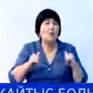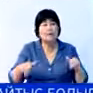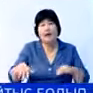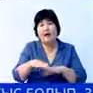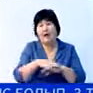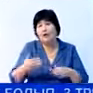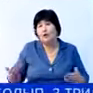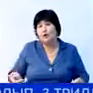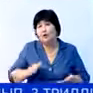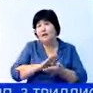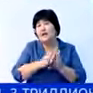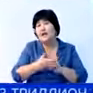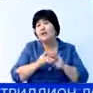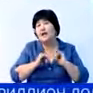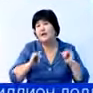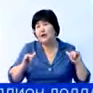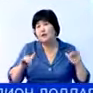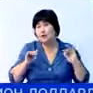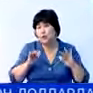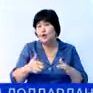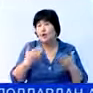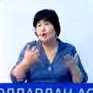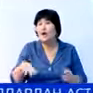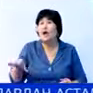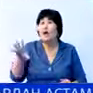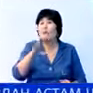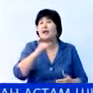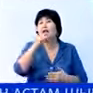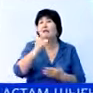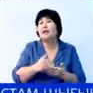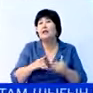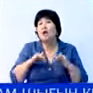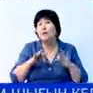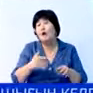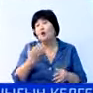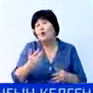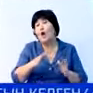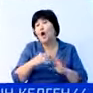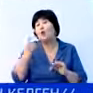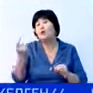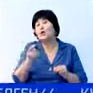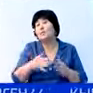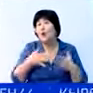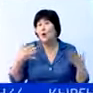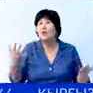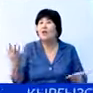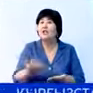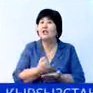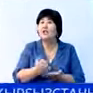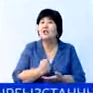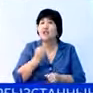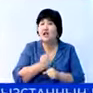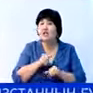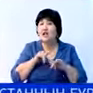халықтың тұрмыстық жағдайының жетістігі арттыру үшін соған барлық бағдарламалар жасап жатыр. Соның ішінде ауыл шаруашылығына үлкен жетістіктер жасап жатыр.